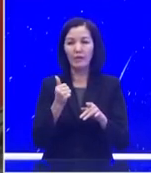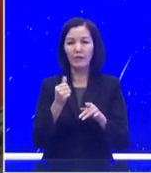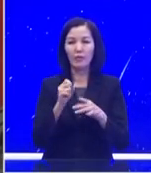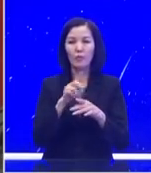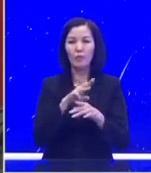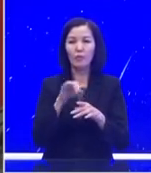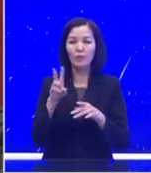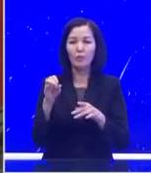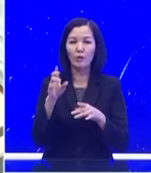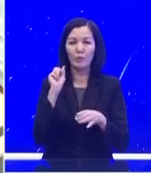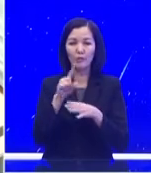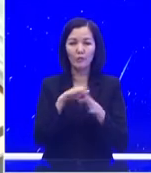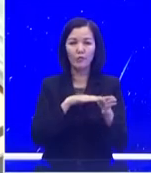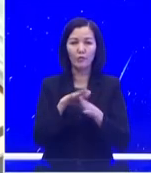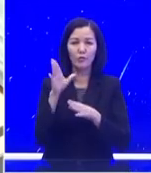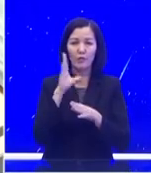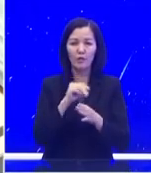тапсырыс түсуде.